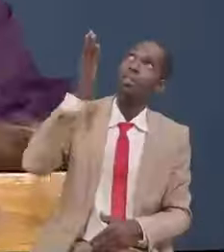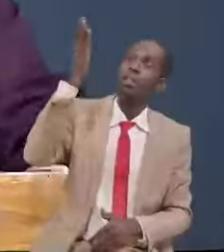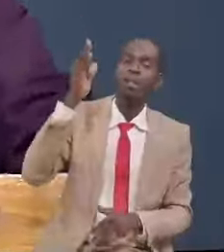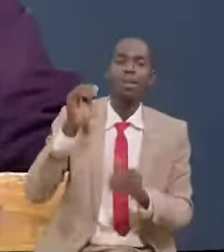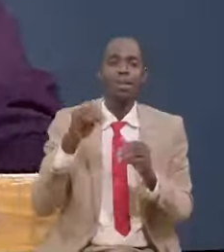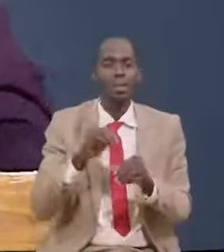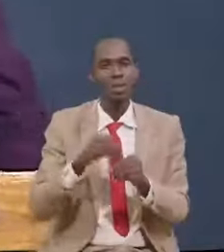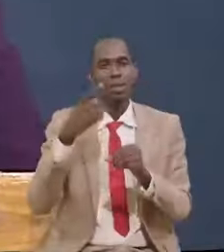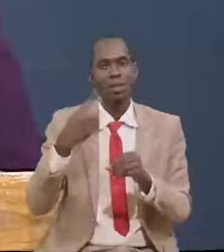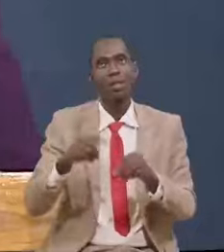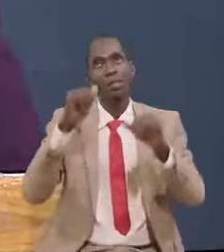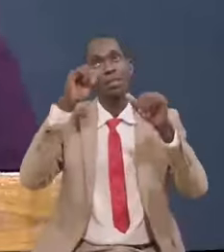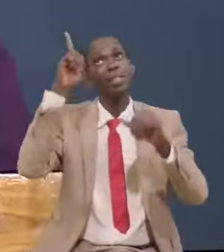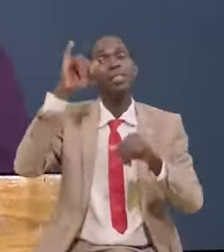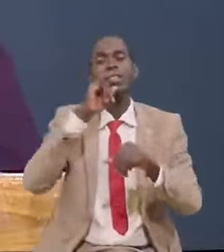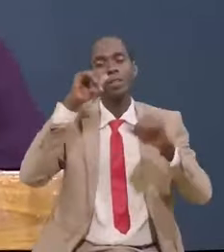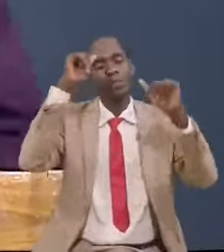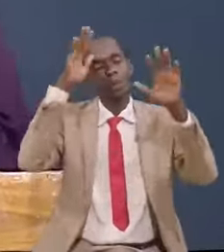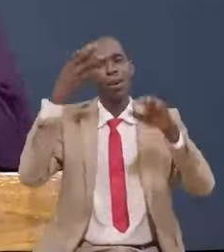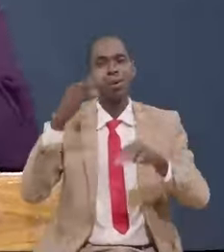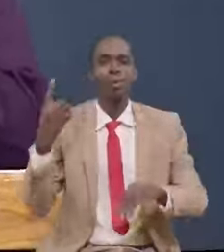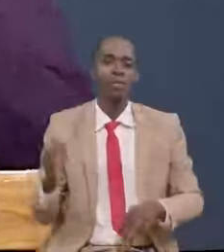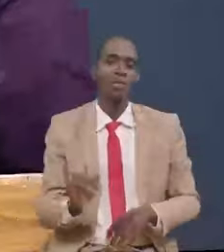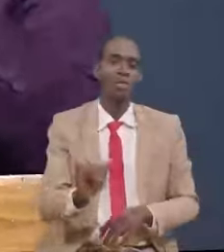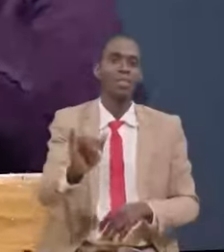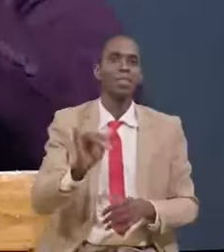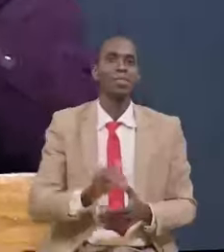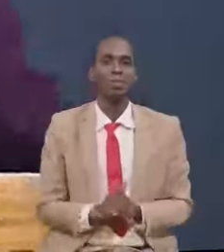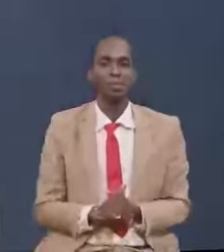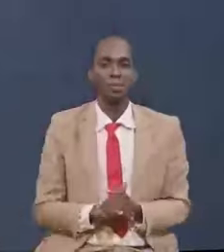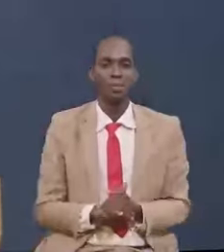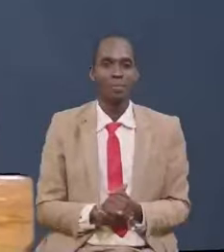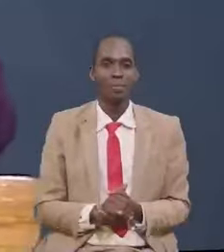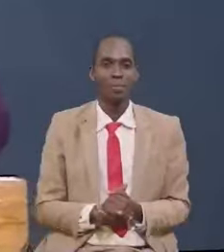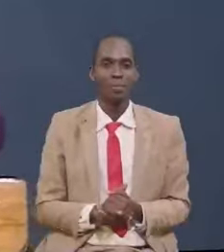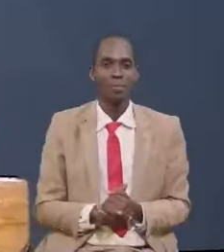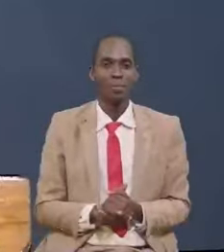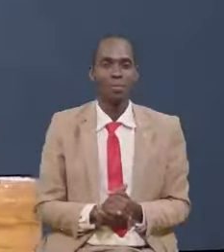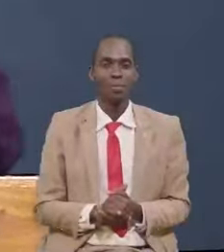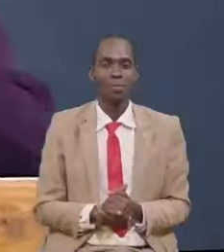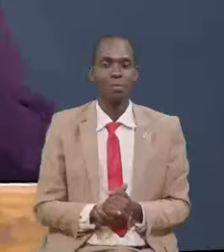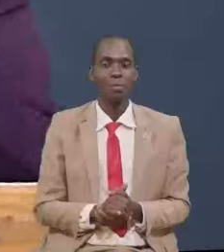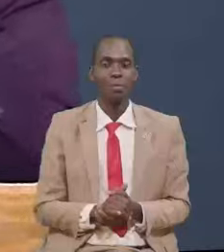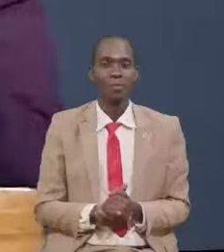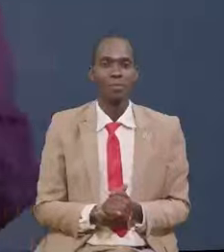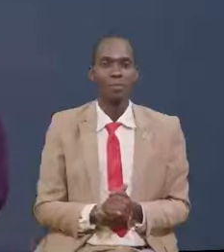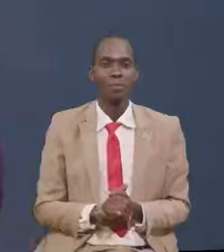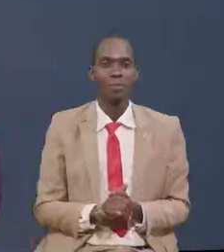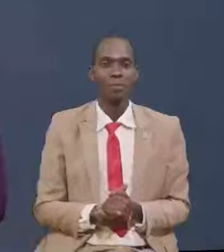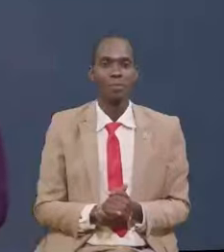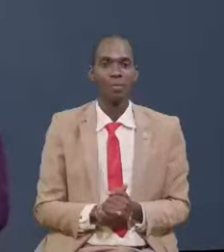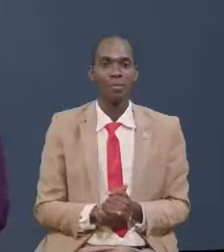Père de l'éternité, dans ce sens qu'il est éternel, depuis ce côté jusqu'à toute la vie, il est le Père